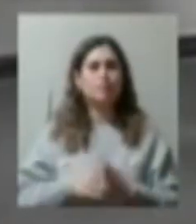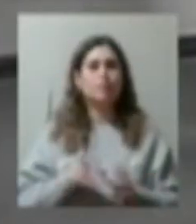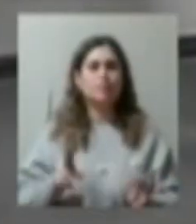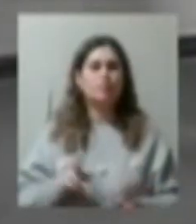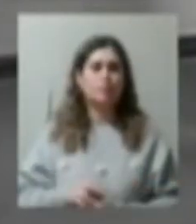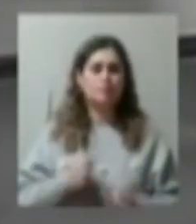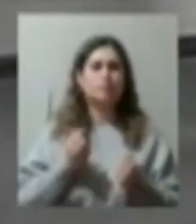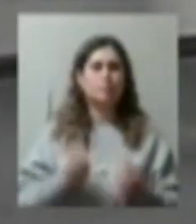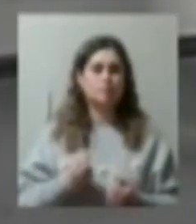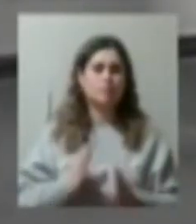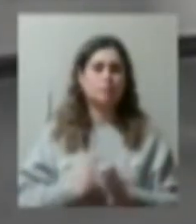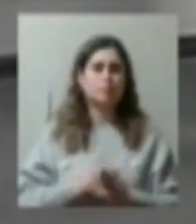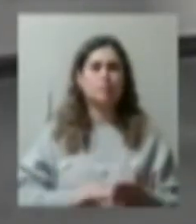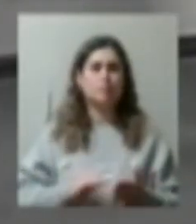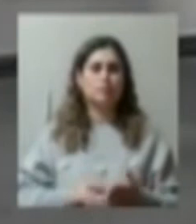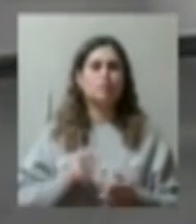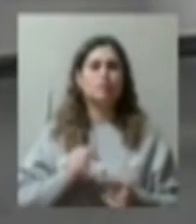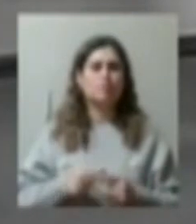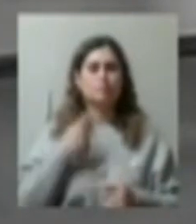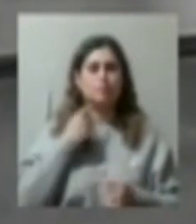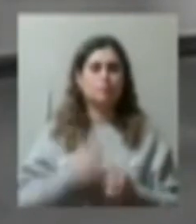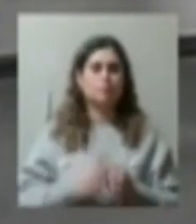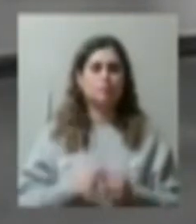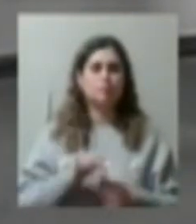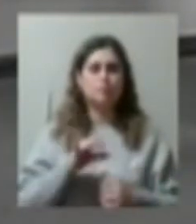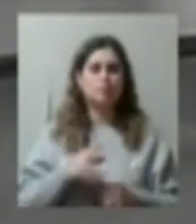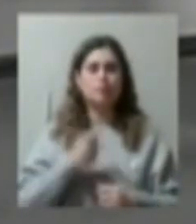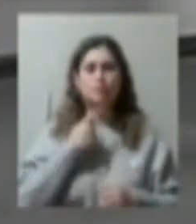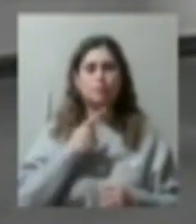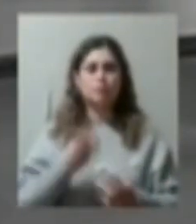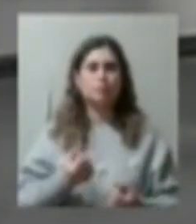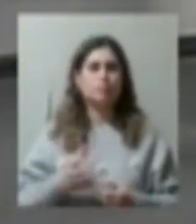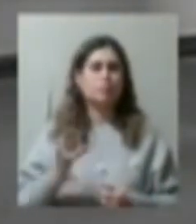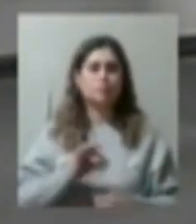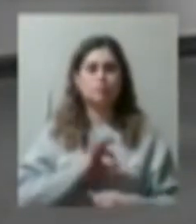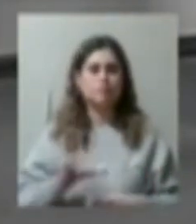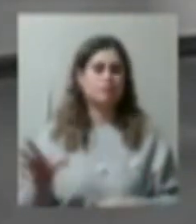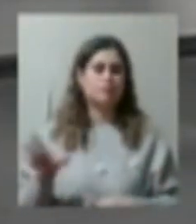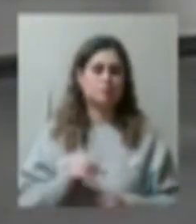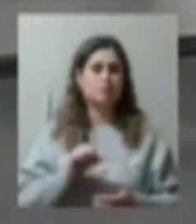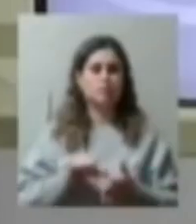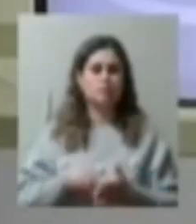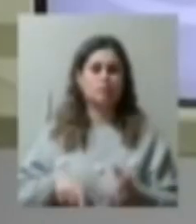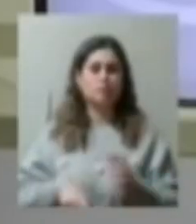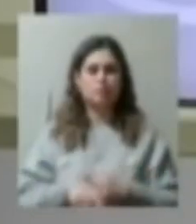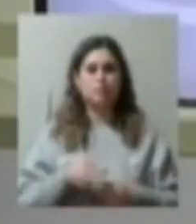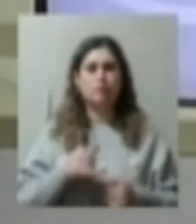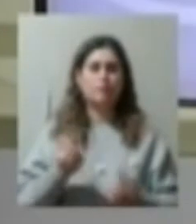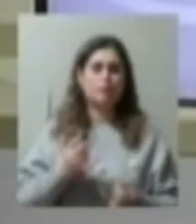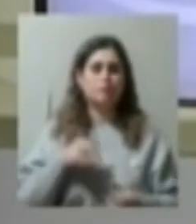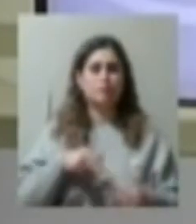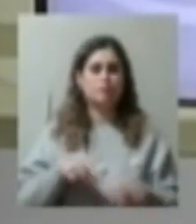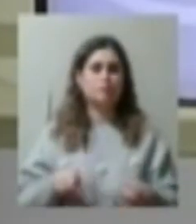руху написані, я це кажу часто, як устав кров'ю. Їх мають дотримуватись абсолютно всі учасники дорожнього руху, як водії, так і пішоходи.